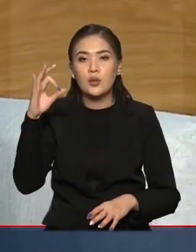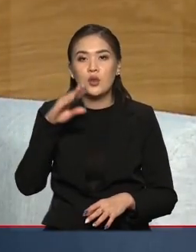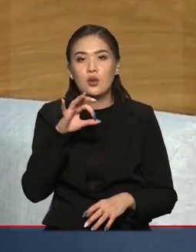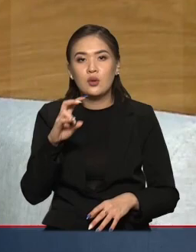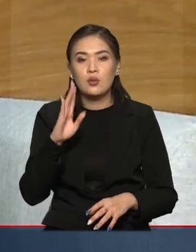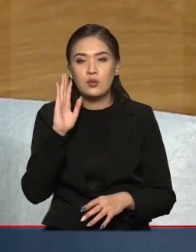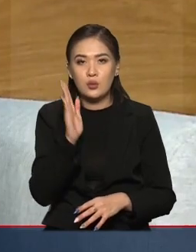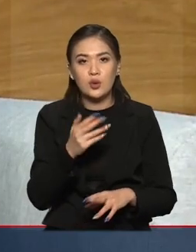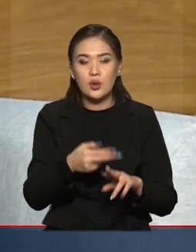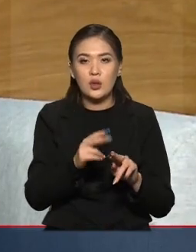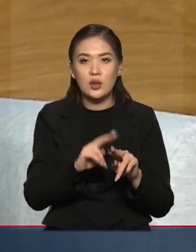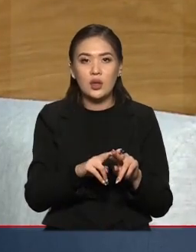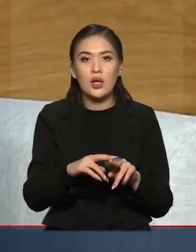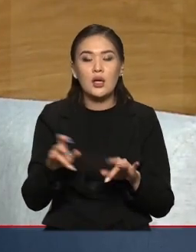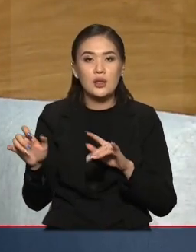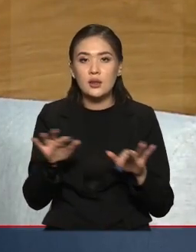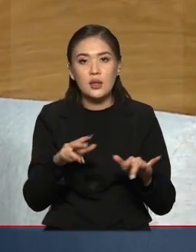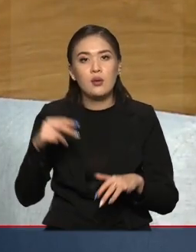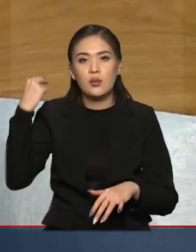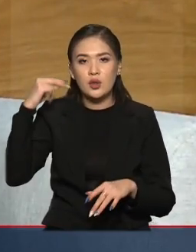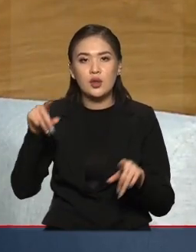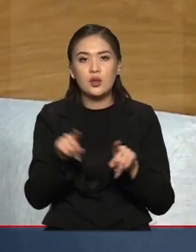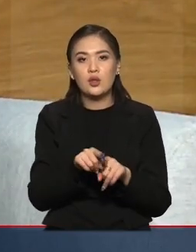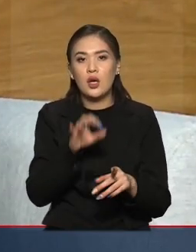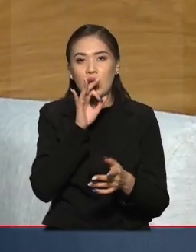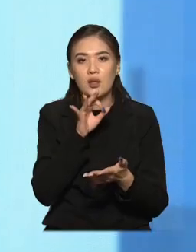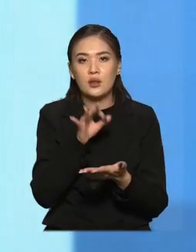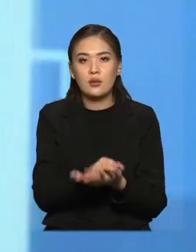шығады. Бұл тағылымды істер туралы да президент өзінің сұхбатында тілге тиек етті.